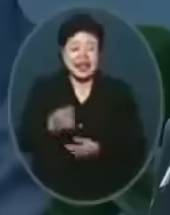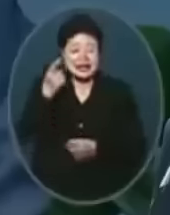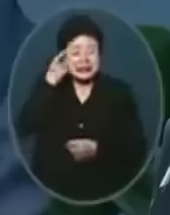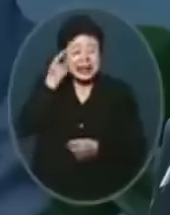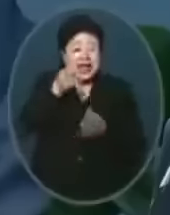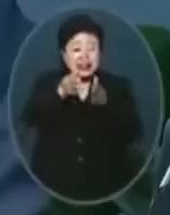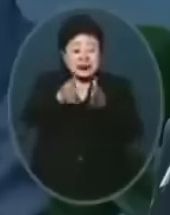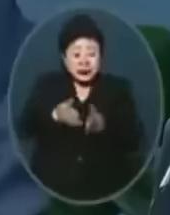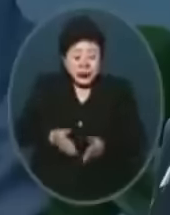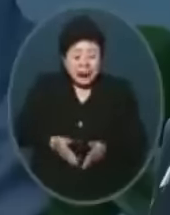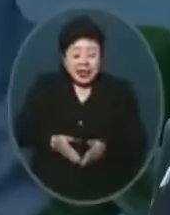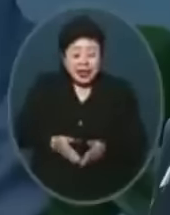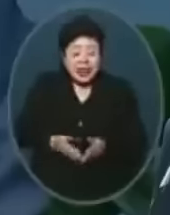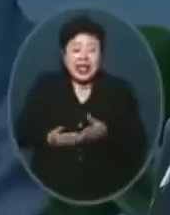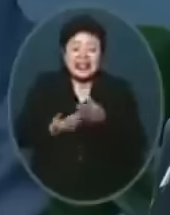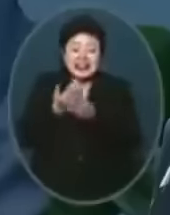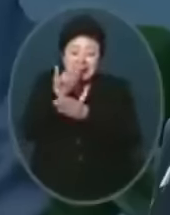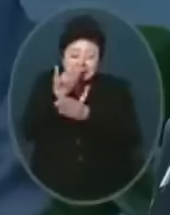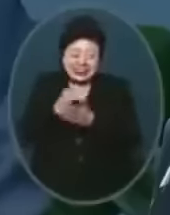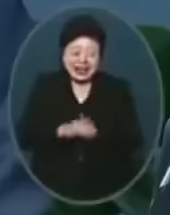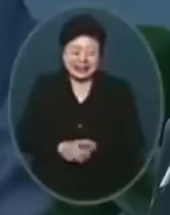생각을 통해서 일어나는 것입니다.